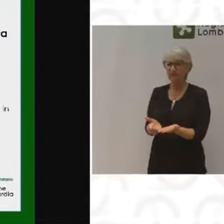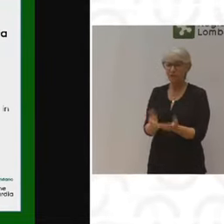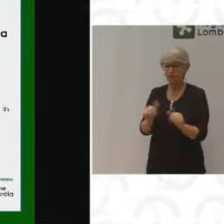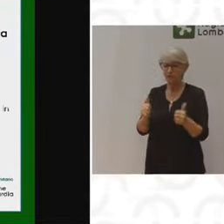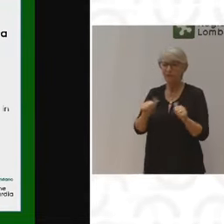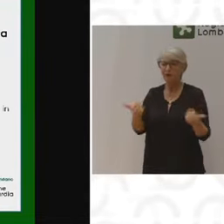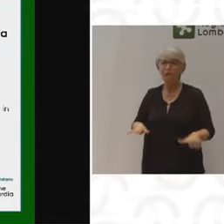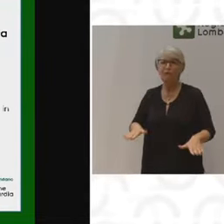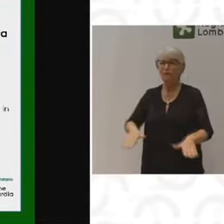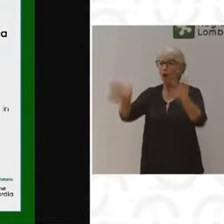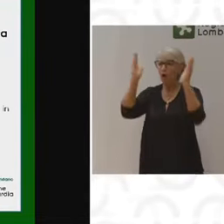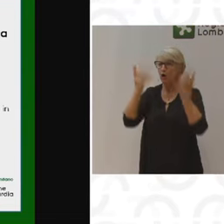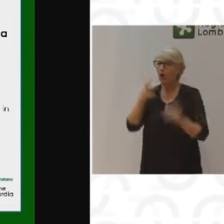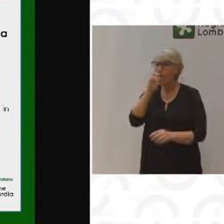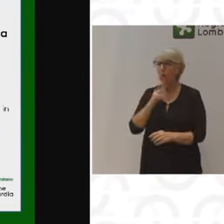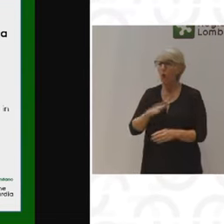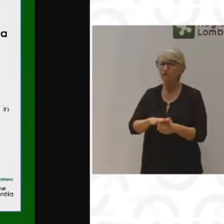volo. Qual è il loro ruolo?